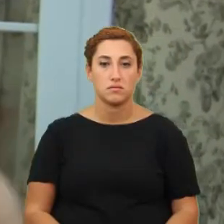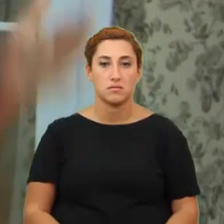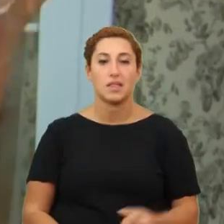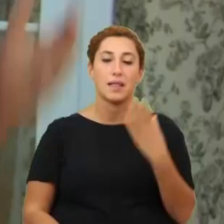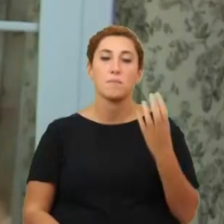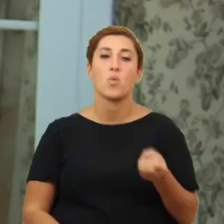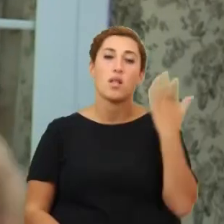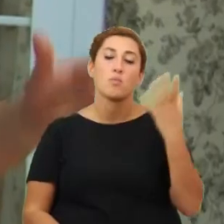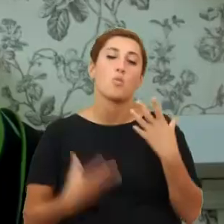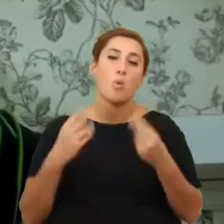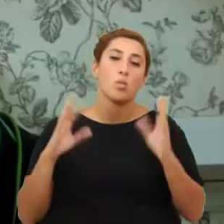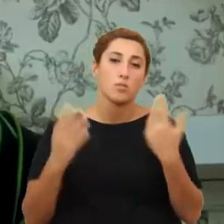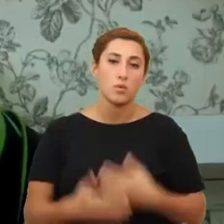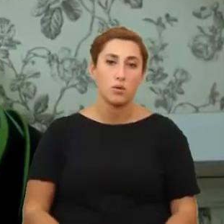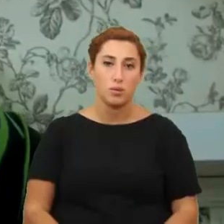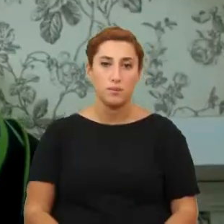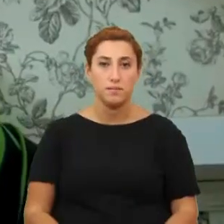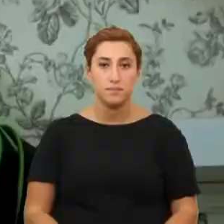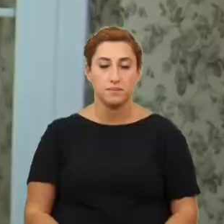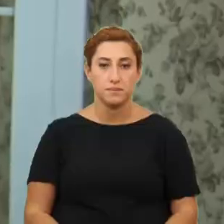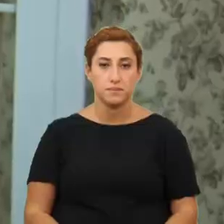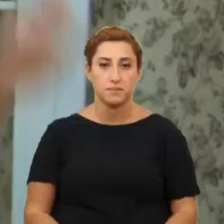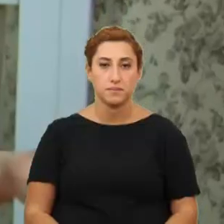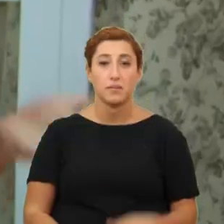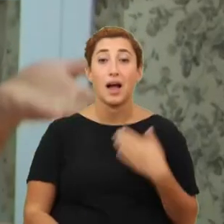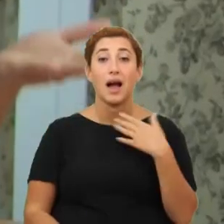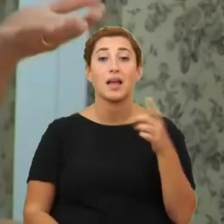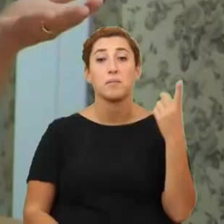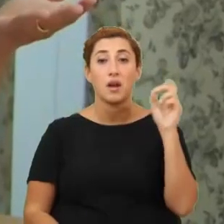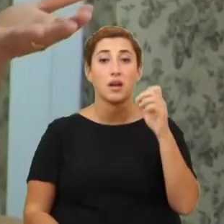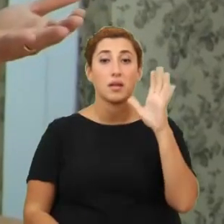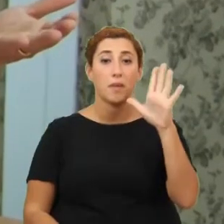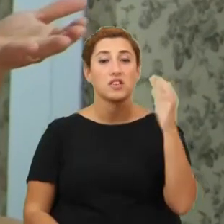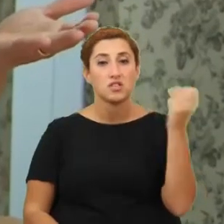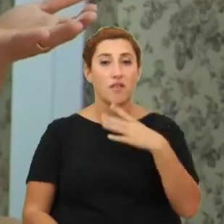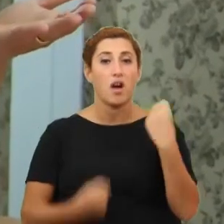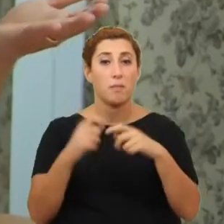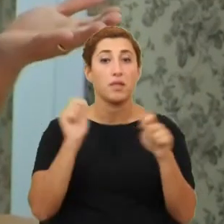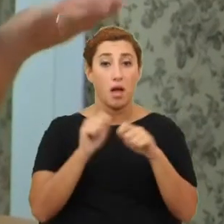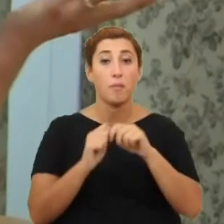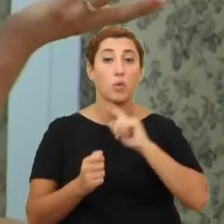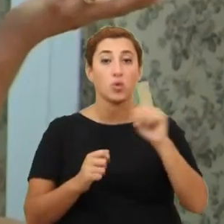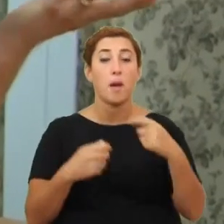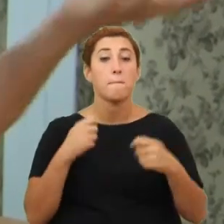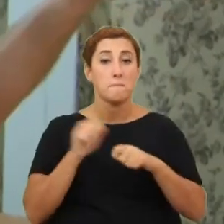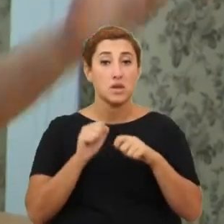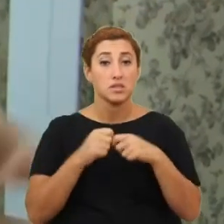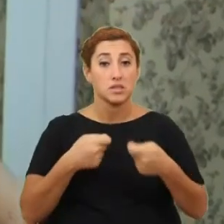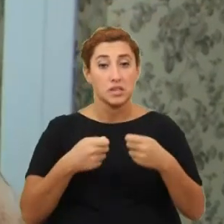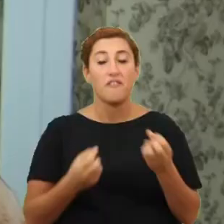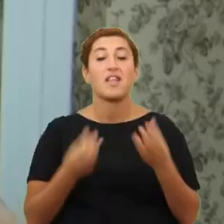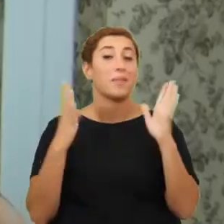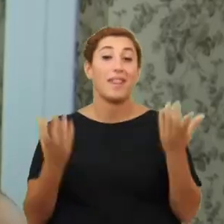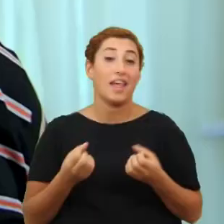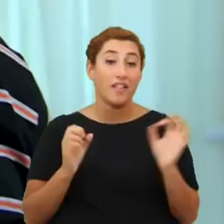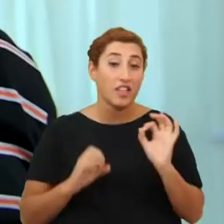Yetmiyor. Yetmiyor işte, olmuyor. Olmuyor yani. Hayır, ayda 5 defa arabayı tamire götürürsen, masraf yaparsan yetmez tabii ki. Ne